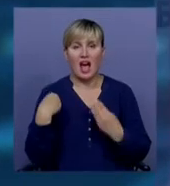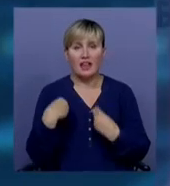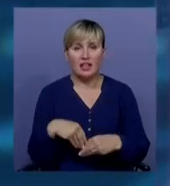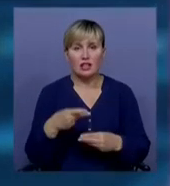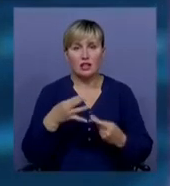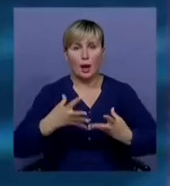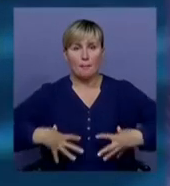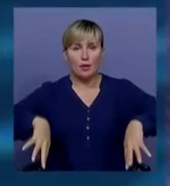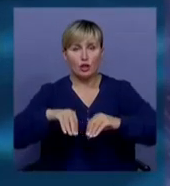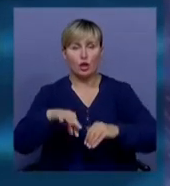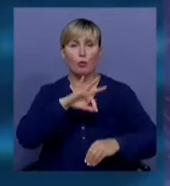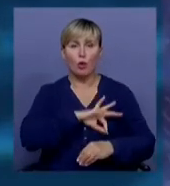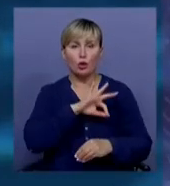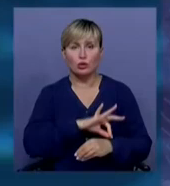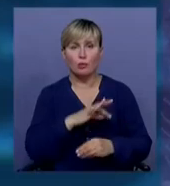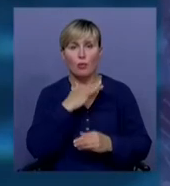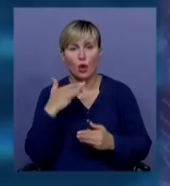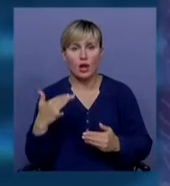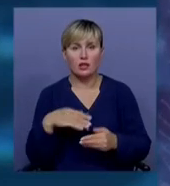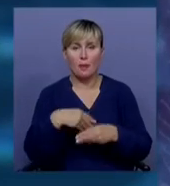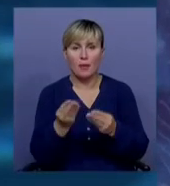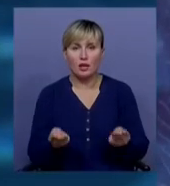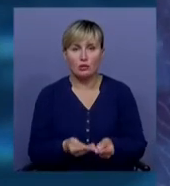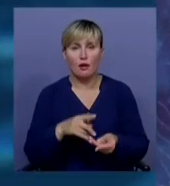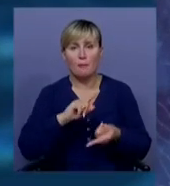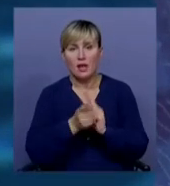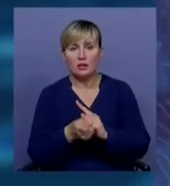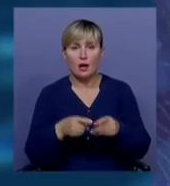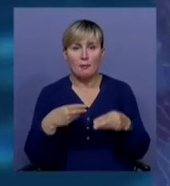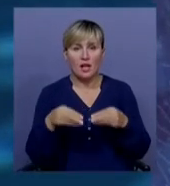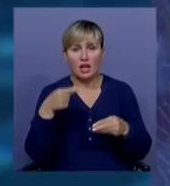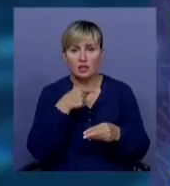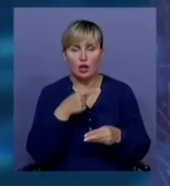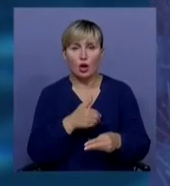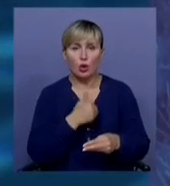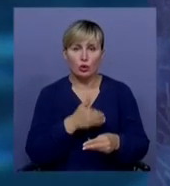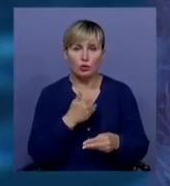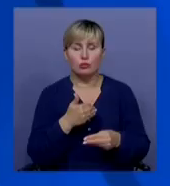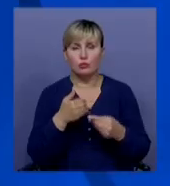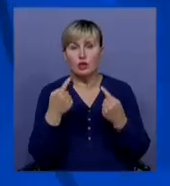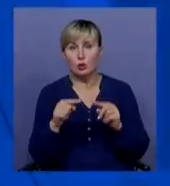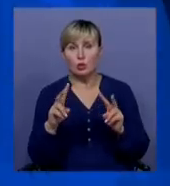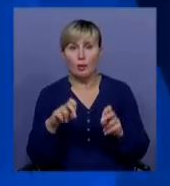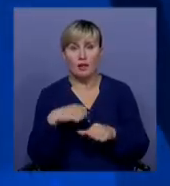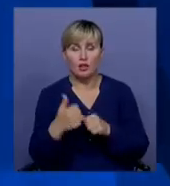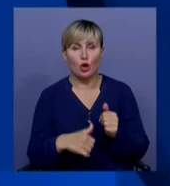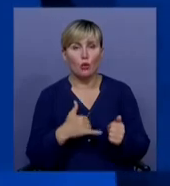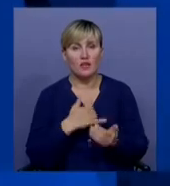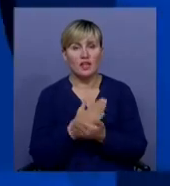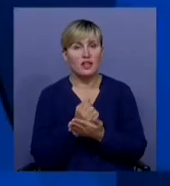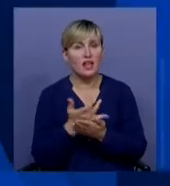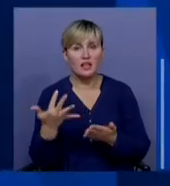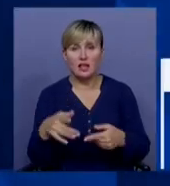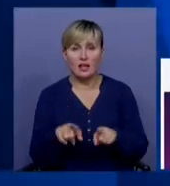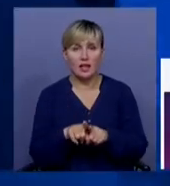продуктов питания, пользуется многоразовой посудой, вместо пластиковой зубной щетки предпочитает бамбуковую. У меня дома есть несколько таких